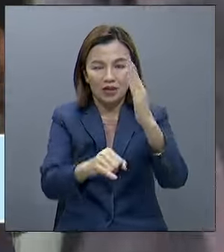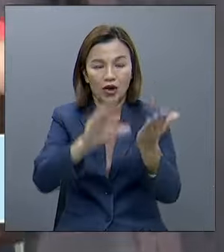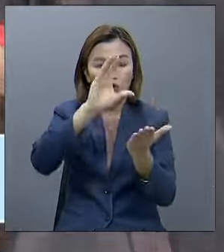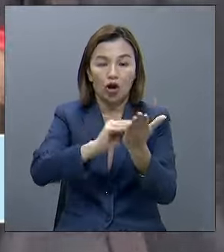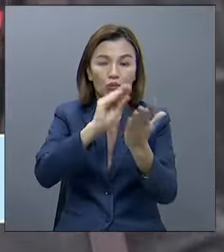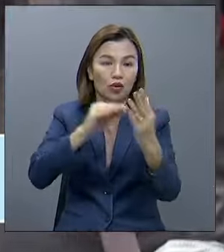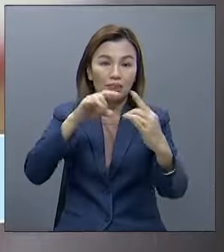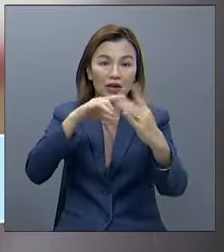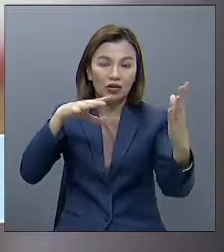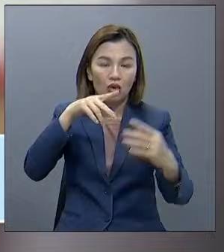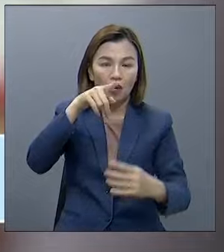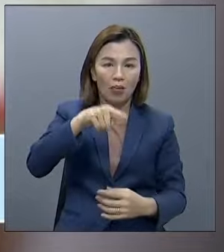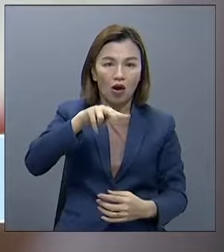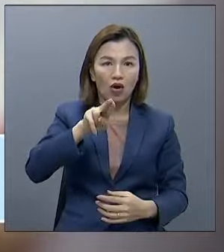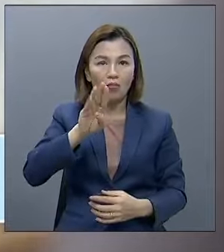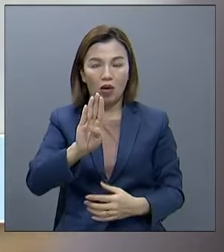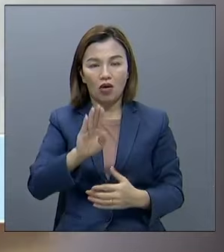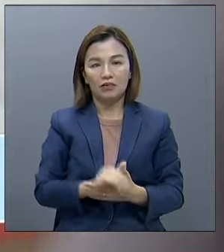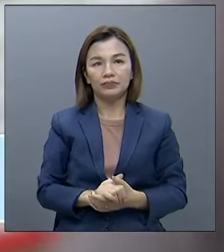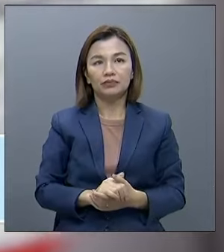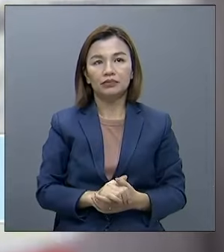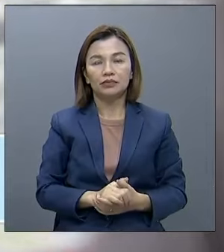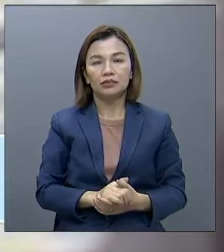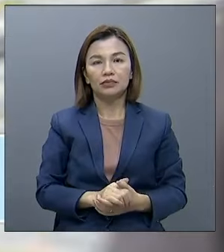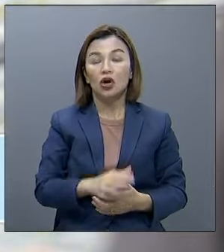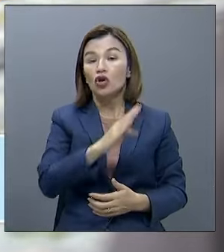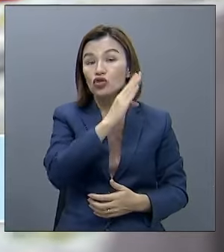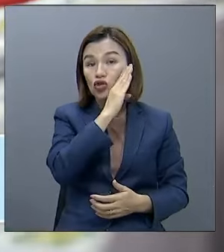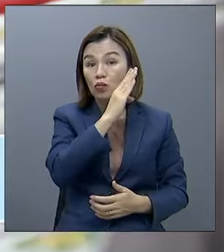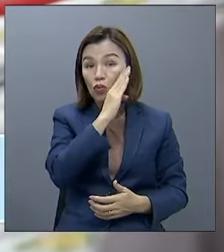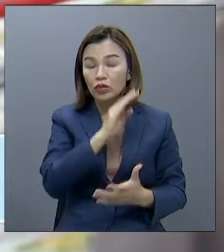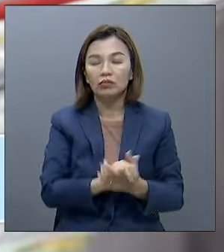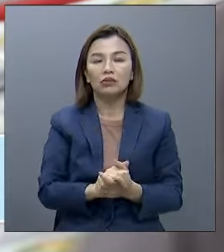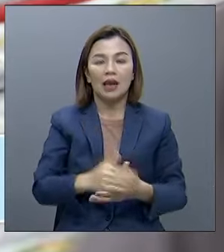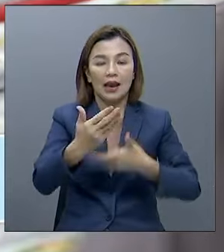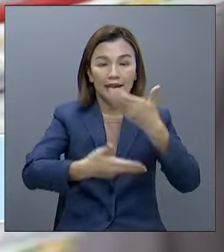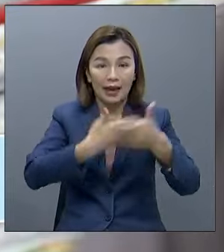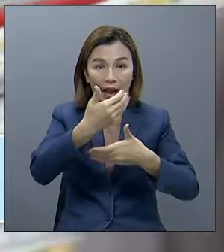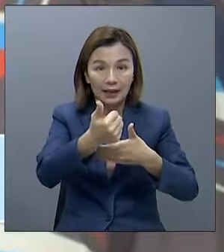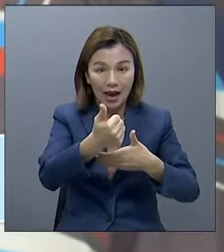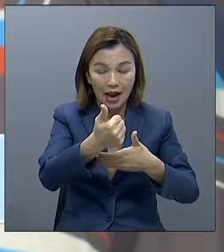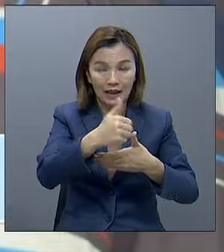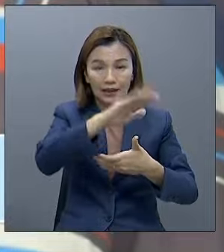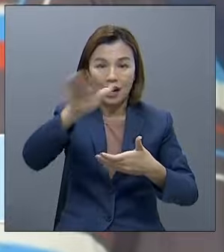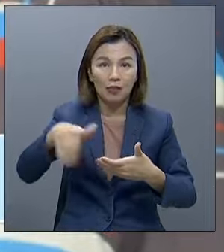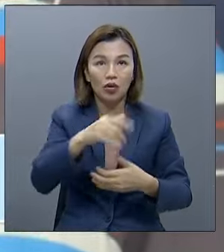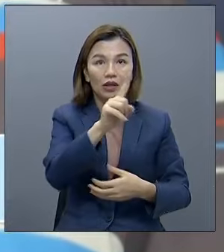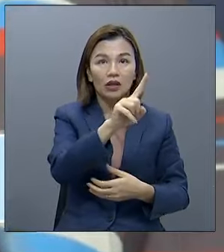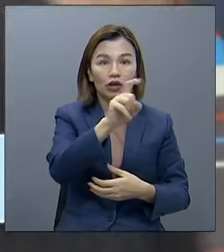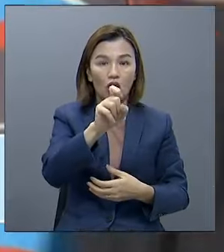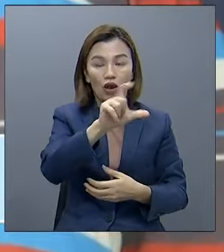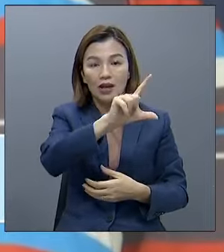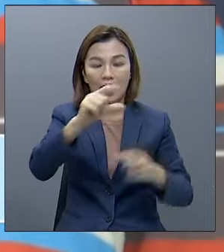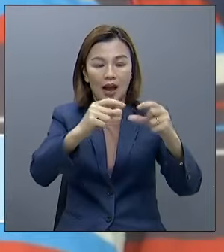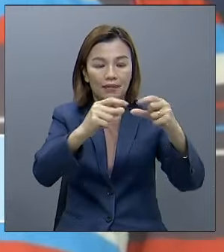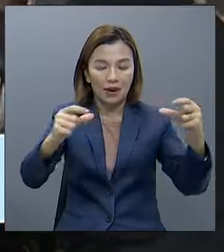พรบดังกล่าวข้างต้นค่ะโดยหากงวดใดครับทางสำนักงานสามารถจำหน่ายได้ครบ100ล้านฉบับเนี่ยจะทำให้